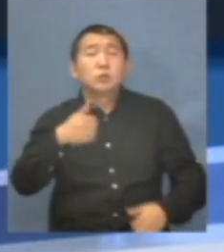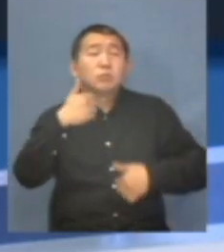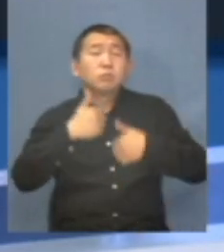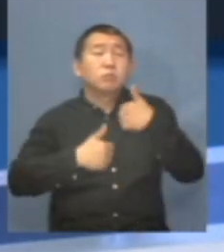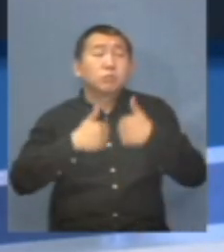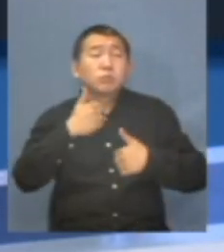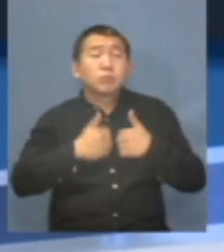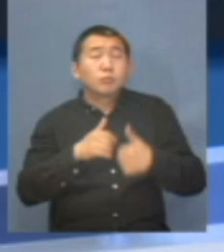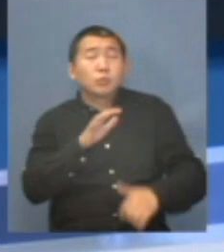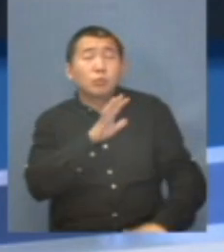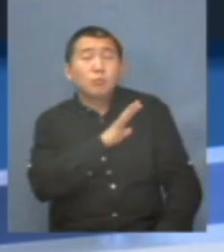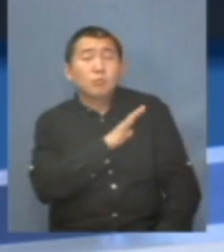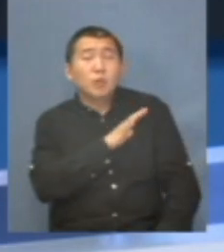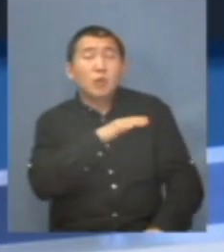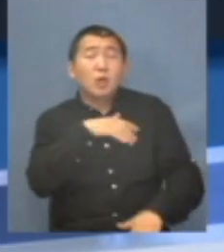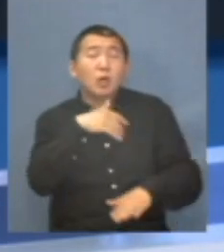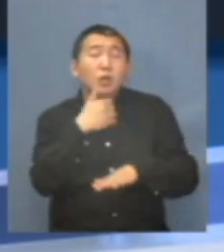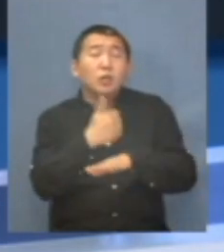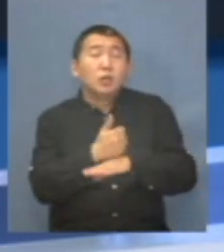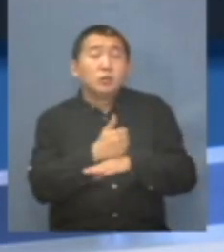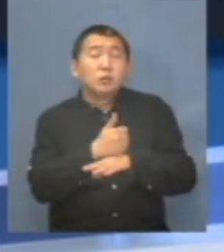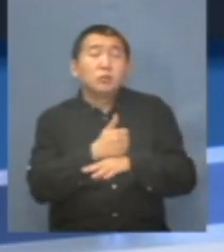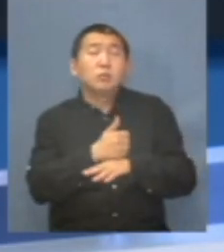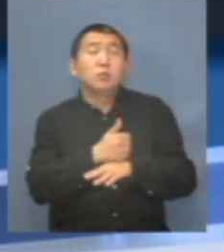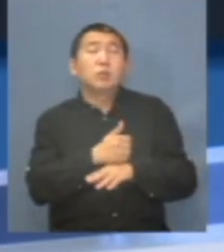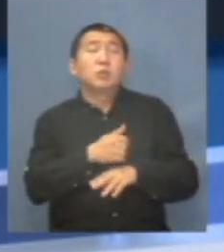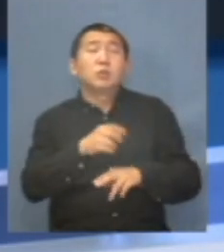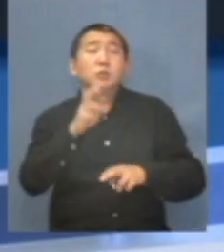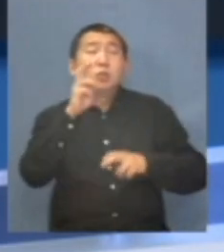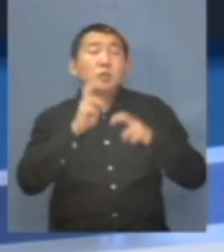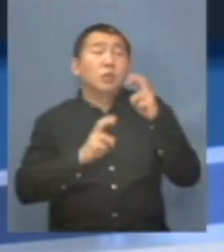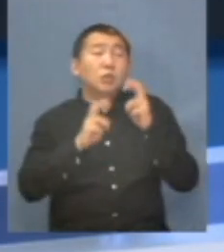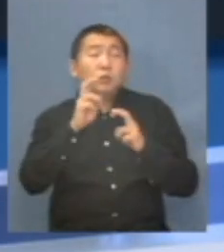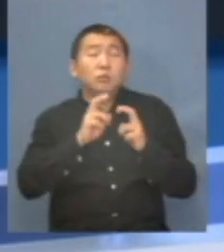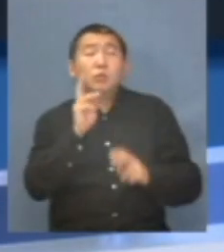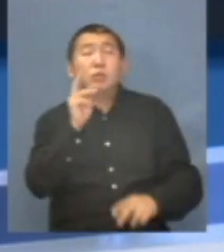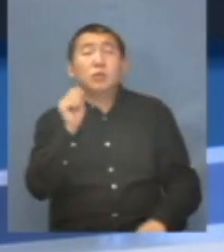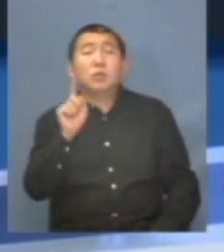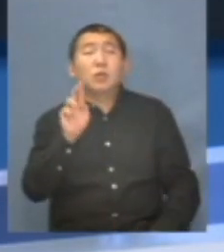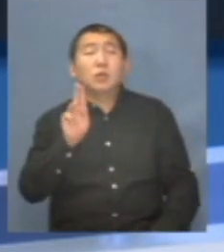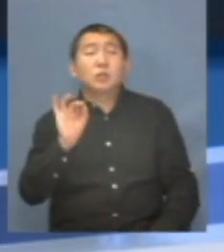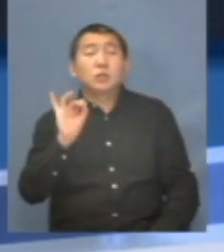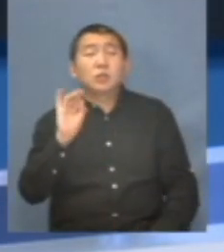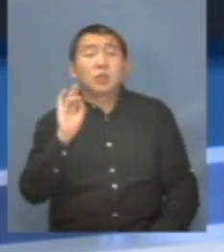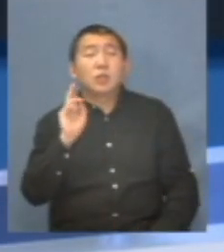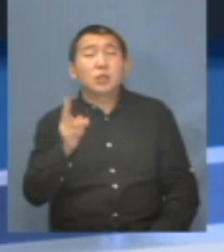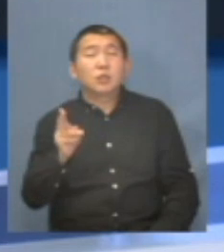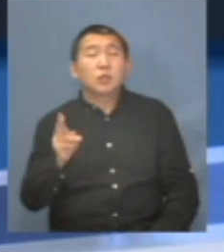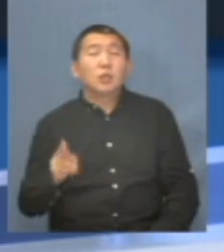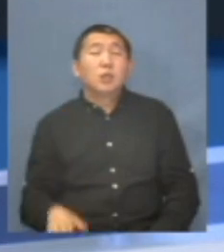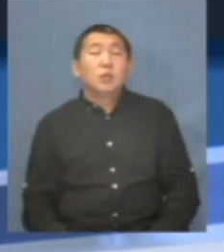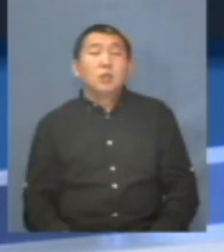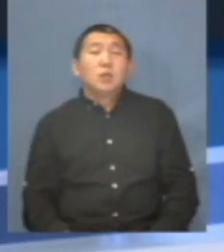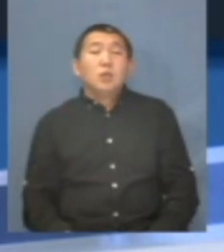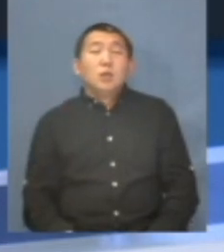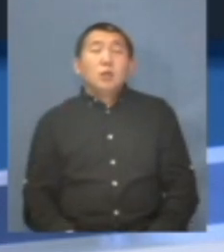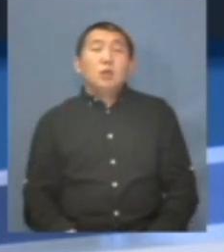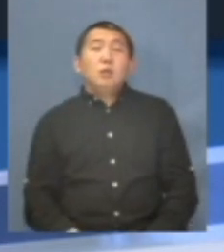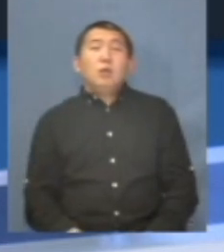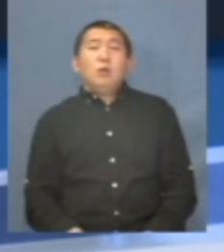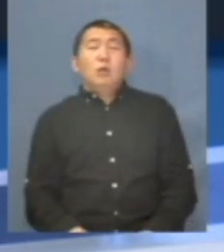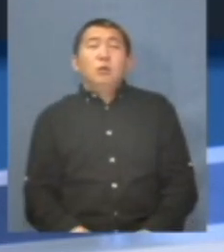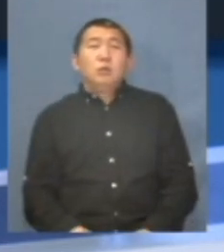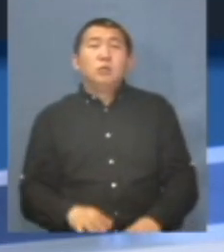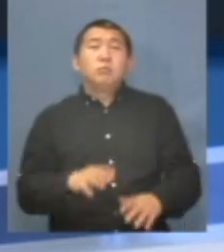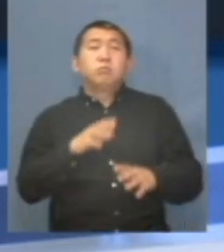мәресіне жетті. Шараның бас демеушісі өңірдегі ірі өндіріс кәсіпорындарының бірі Касцинк жауапкершілігі шектеулі серіктестігі. Халықаралық